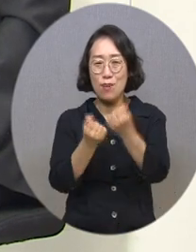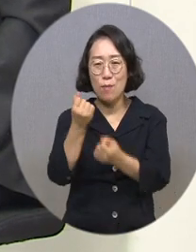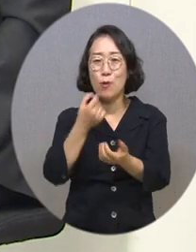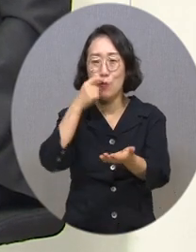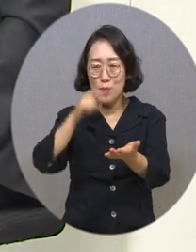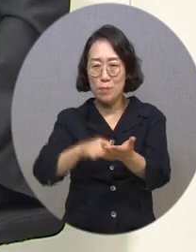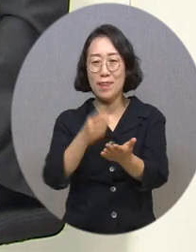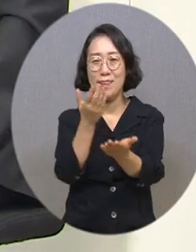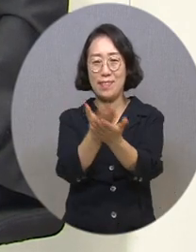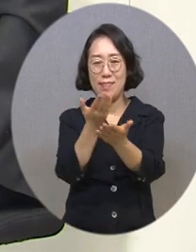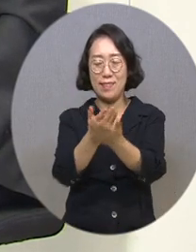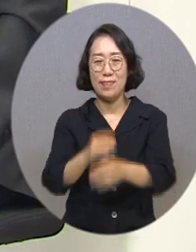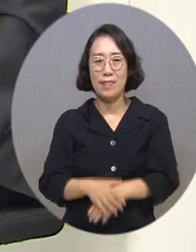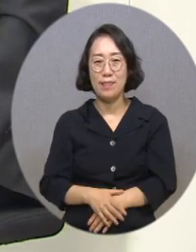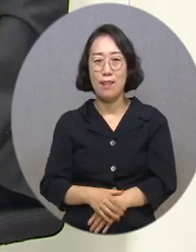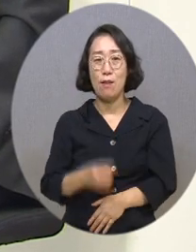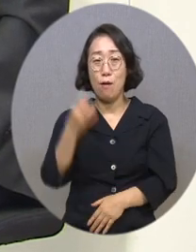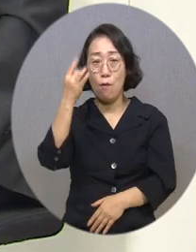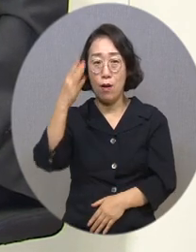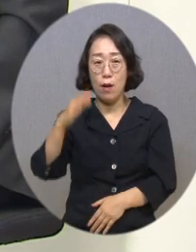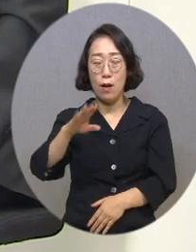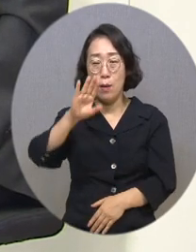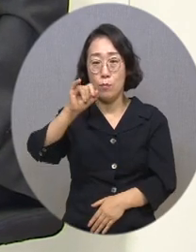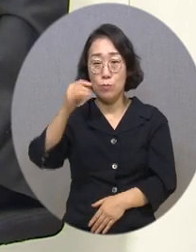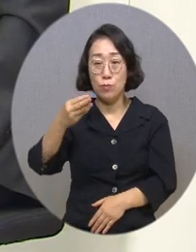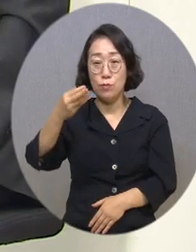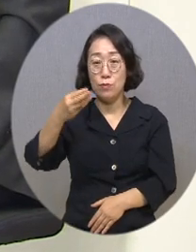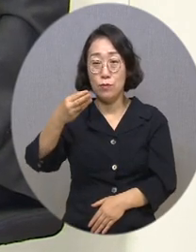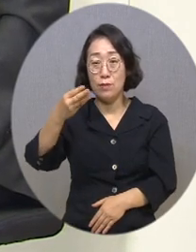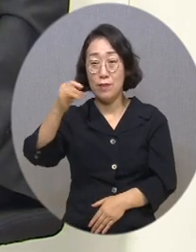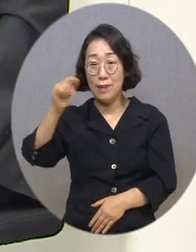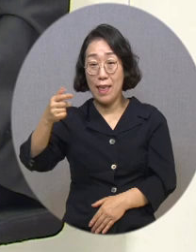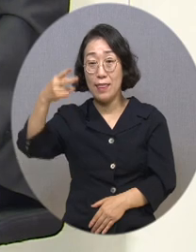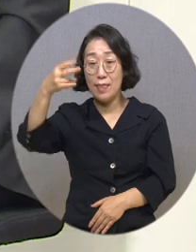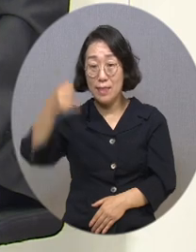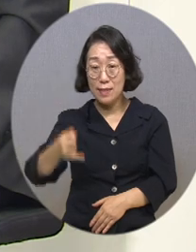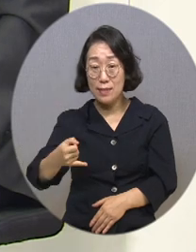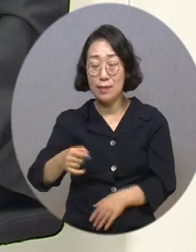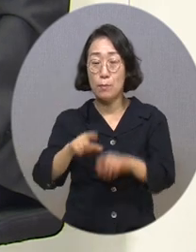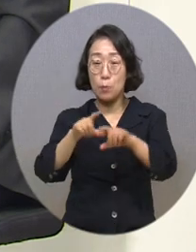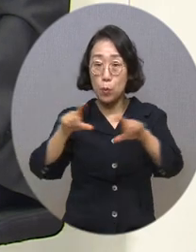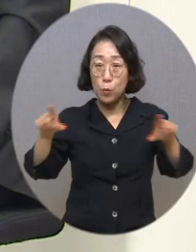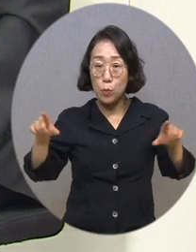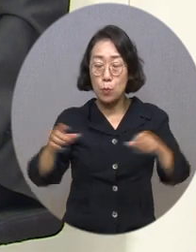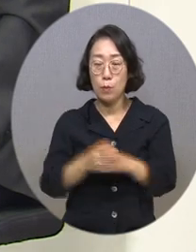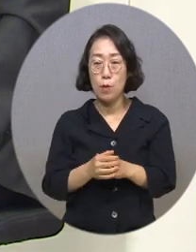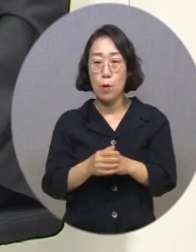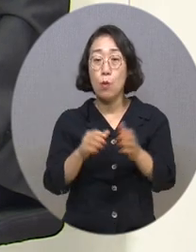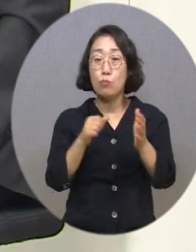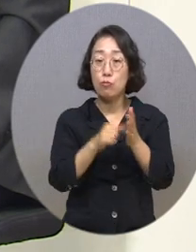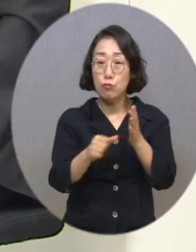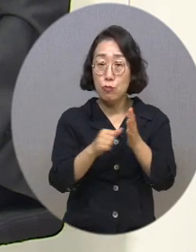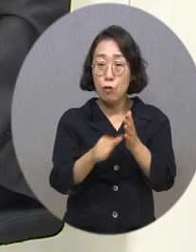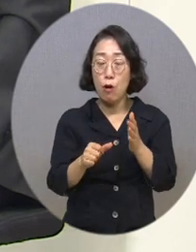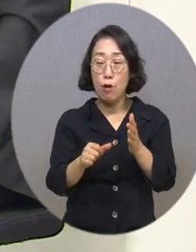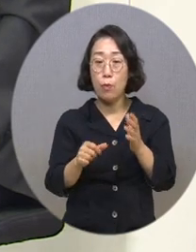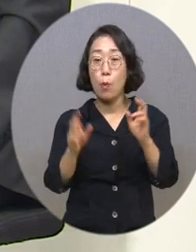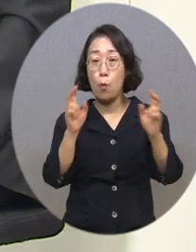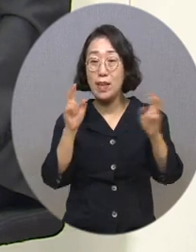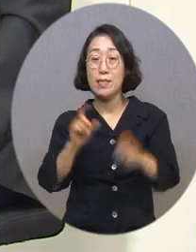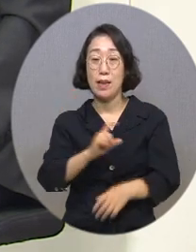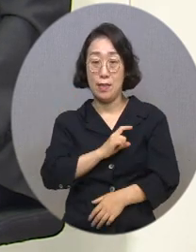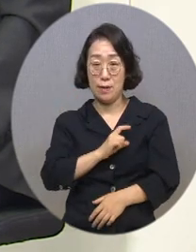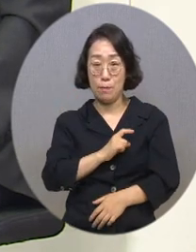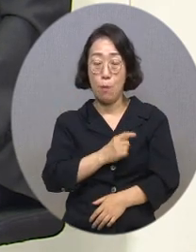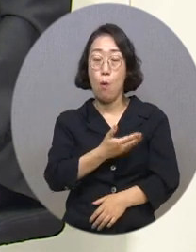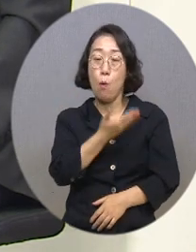네. 원래 이제 우리가 브랜드라는 말은 보통 어떤 상품, 그러니까 화장품,